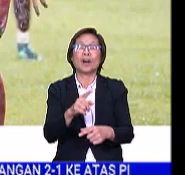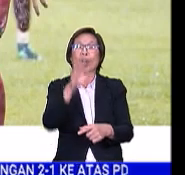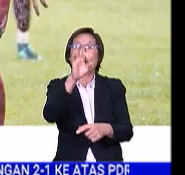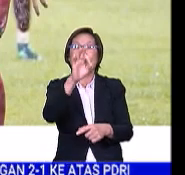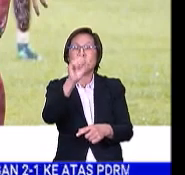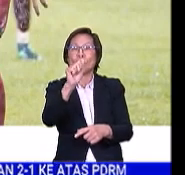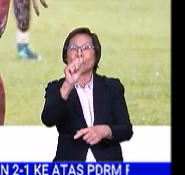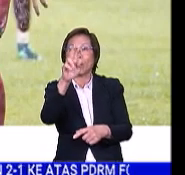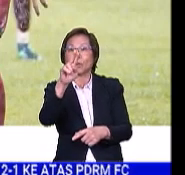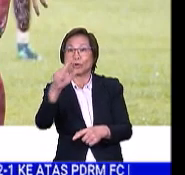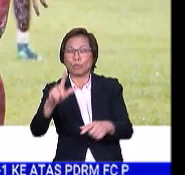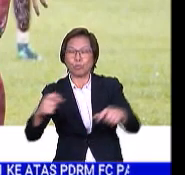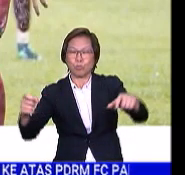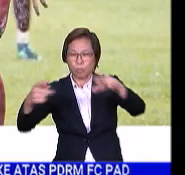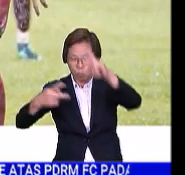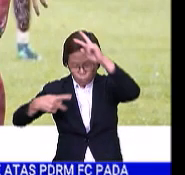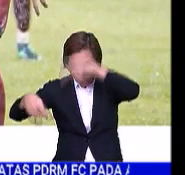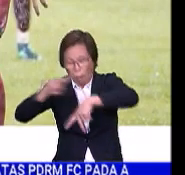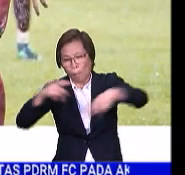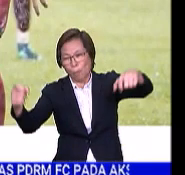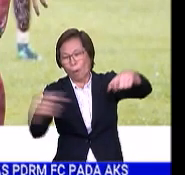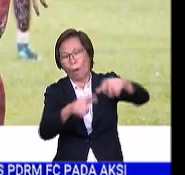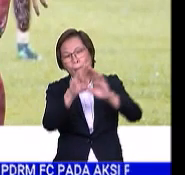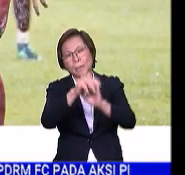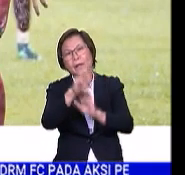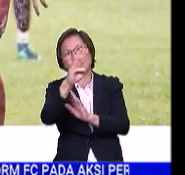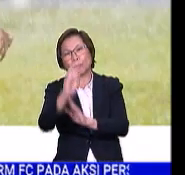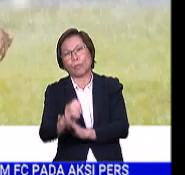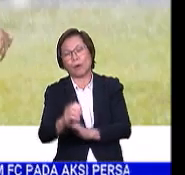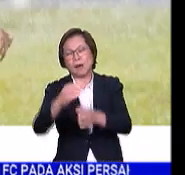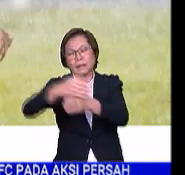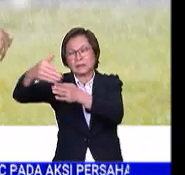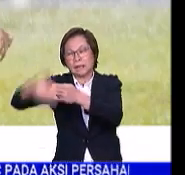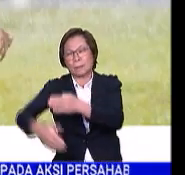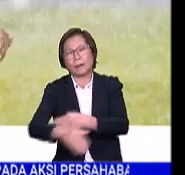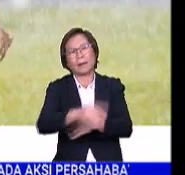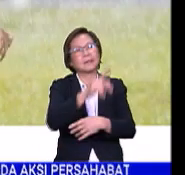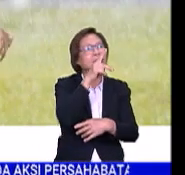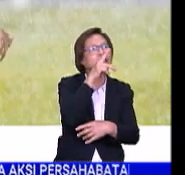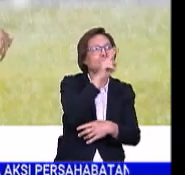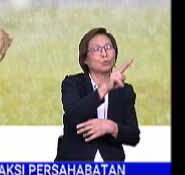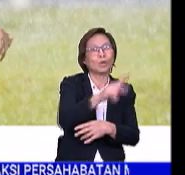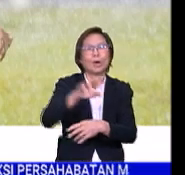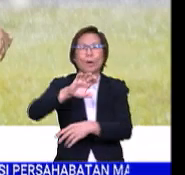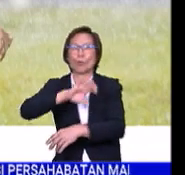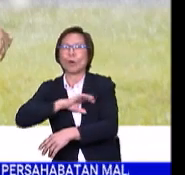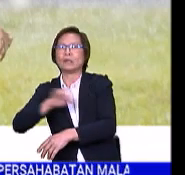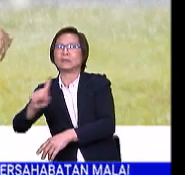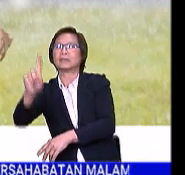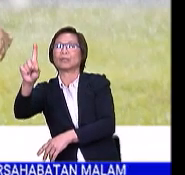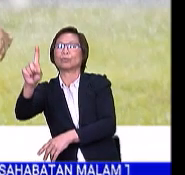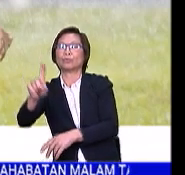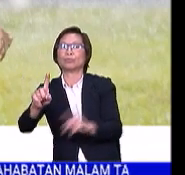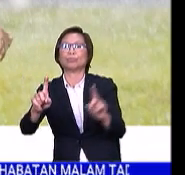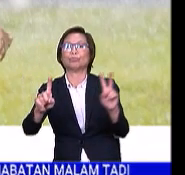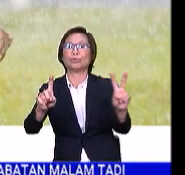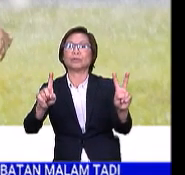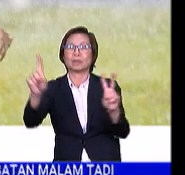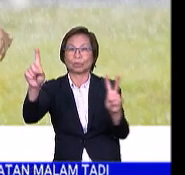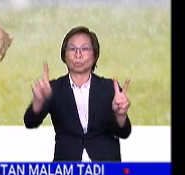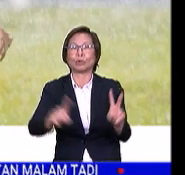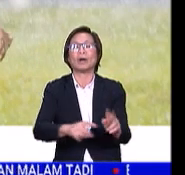Daniel meledakkan gol pada menit ke-60 tanpa perlawanan Kedah 2vd rm1 selaras dengan prosedur operasi standar